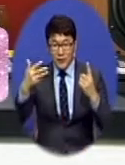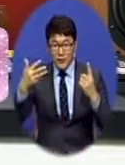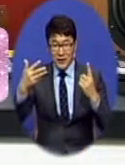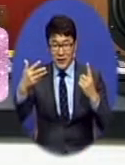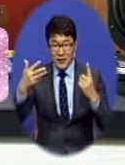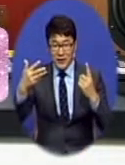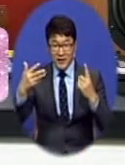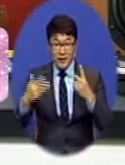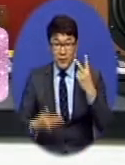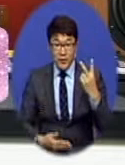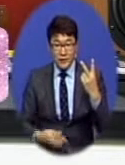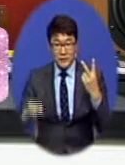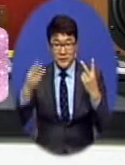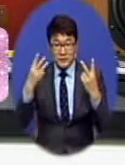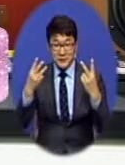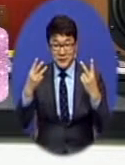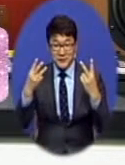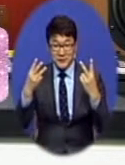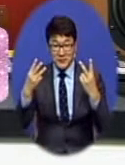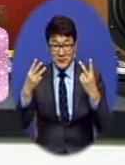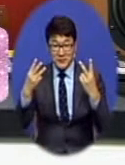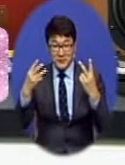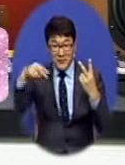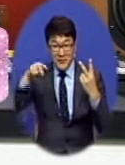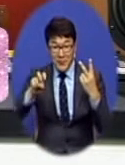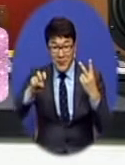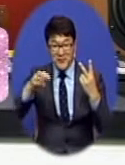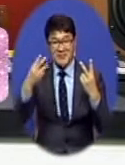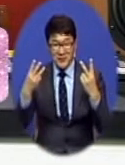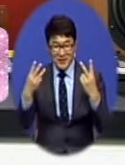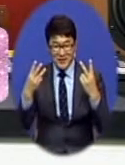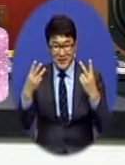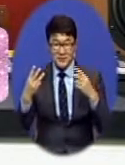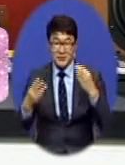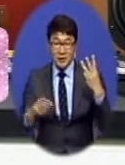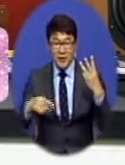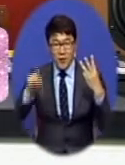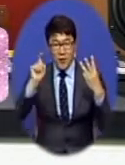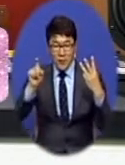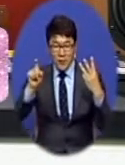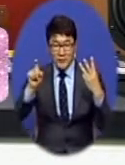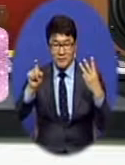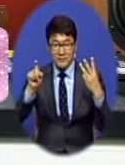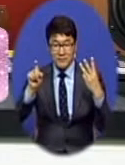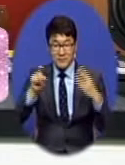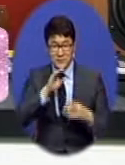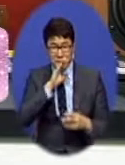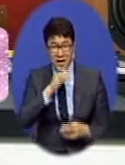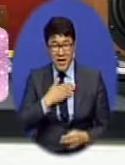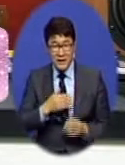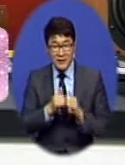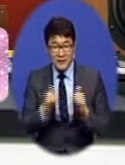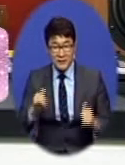8개. 네. 2번 3개. 네. 3개입니다. 네. 3번 네. 10개입니다. 네. 자, 정답을